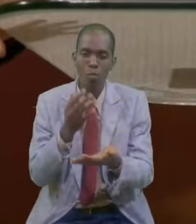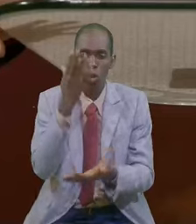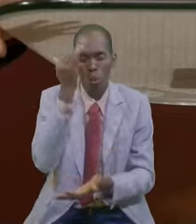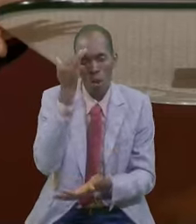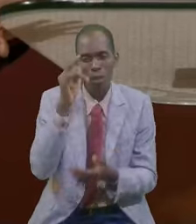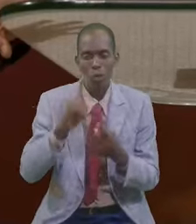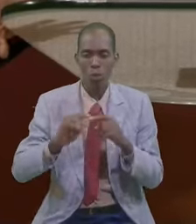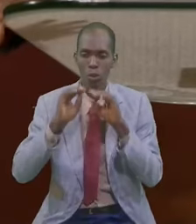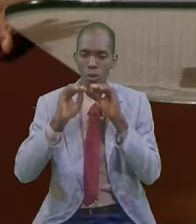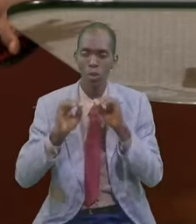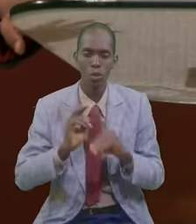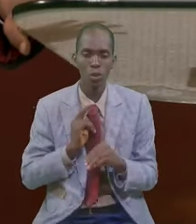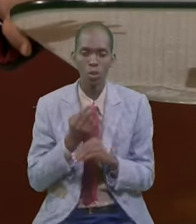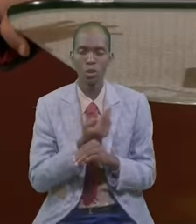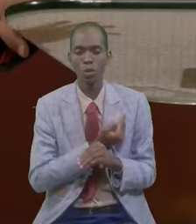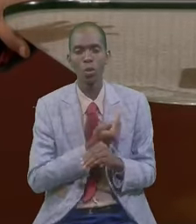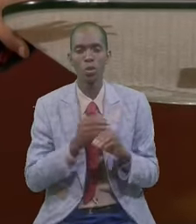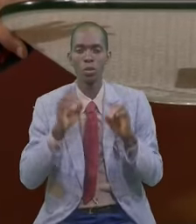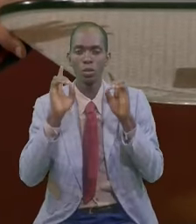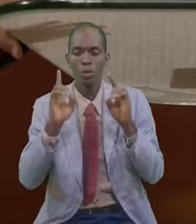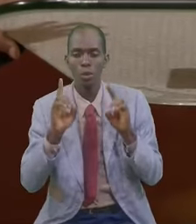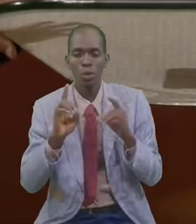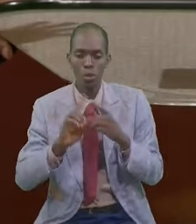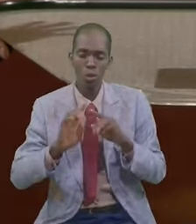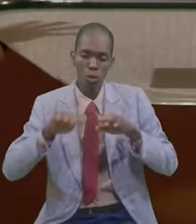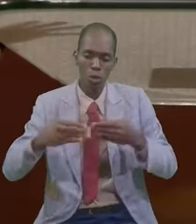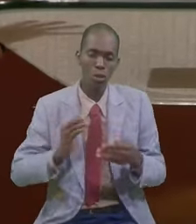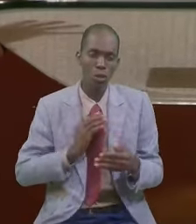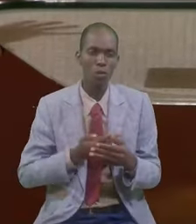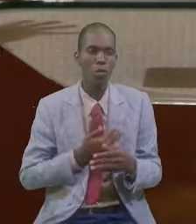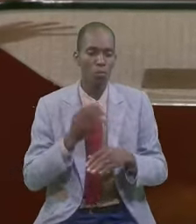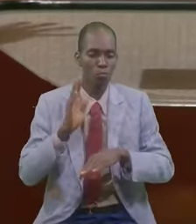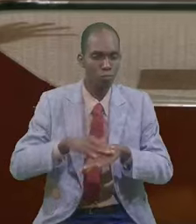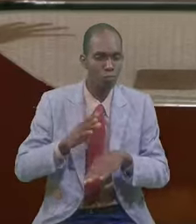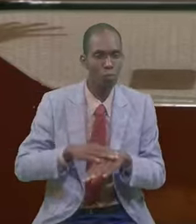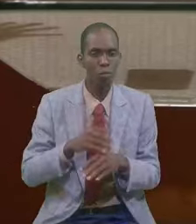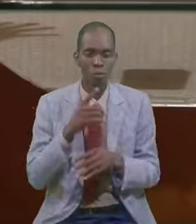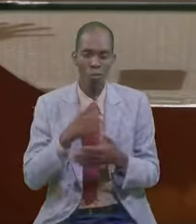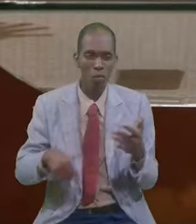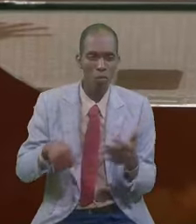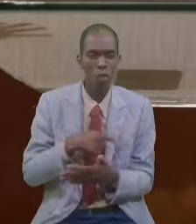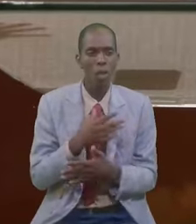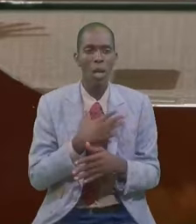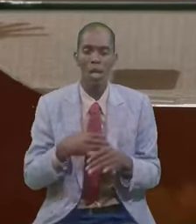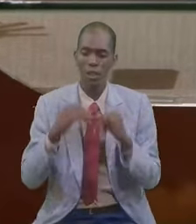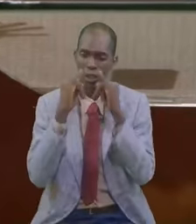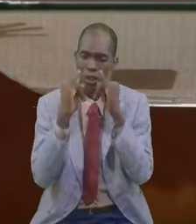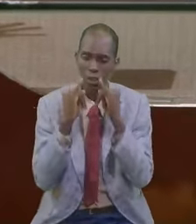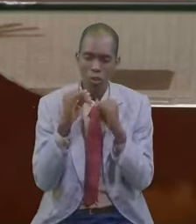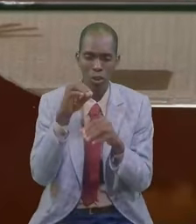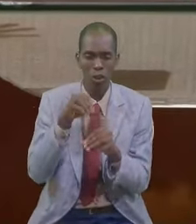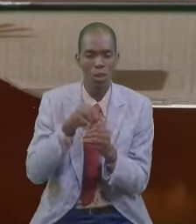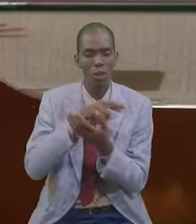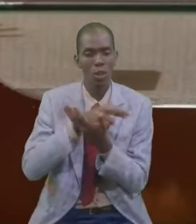enseigne les doctrines, que cela nous donne, oui, la correction, la conviction et l'instruction dans